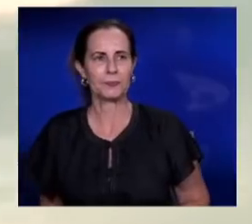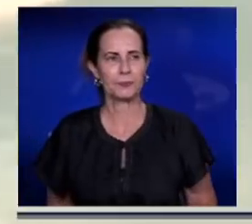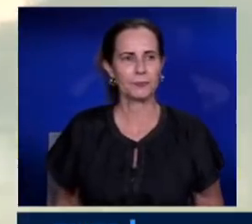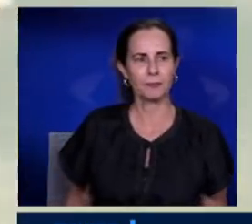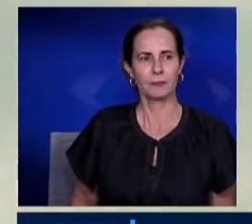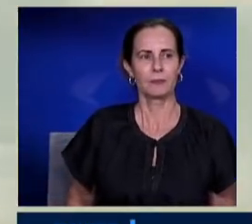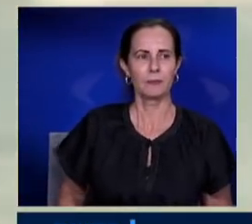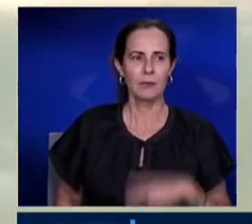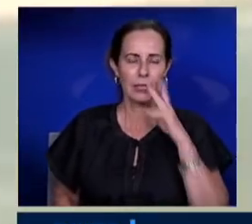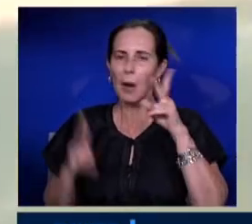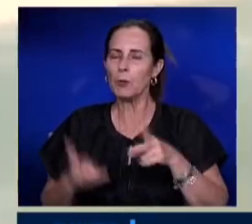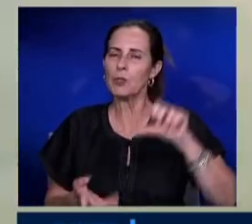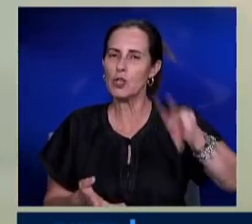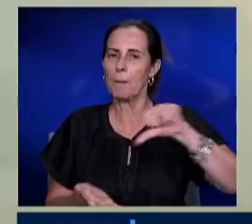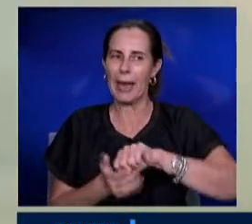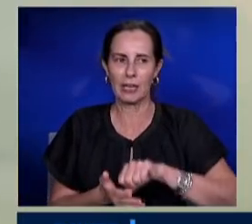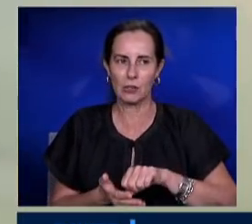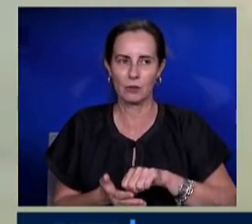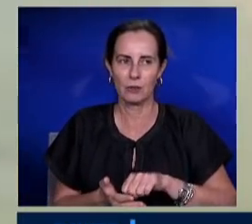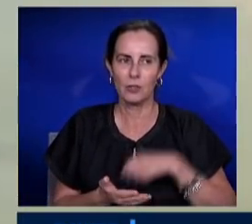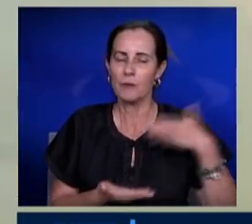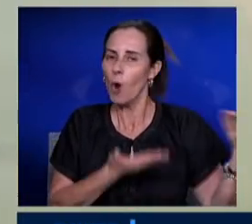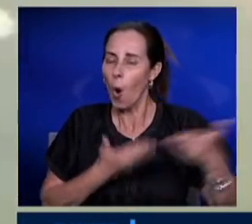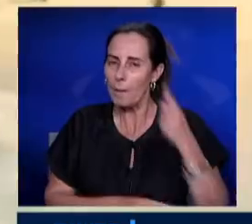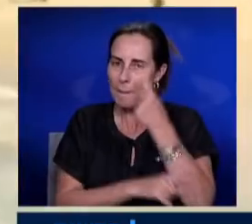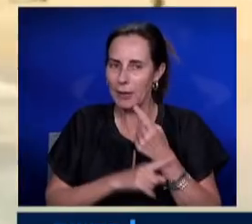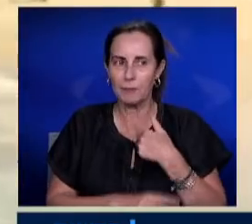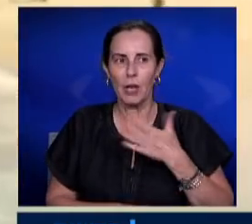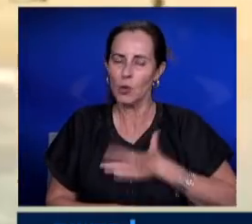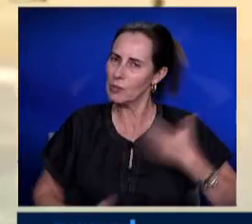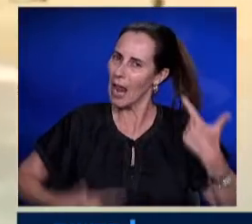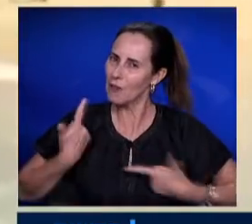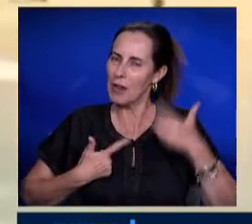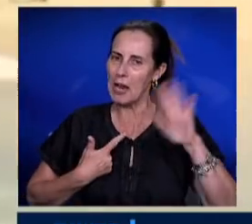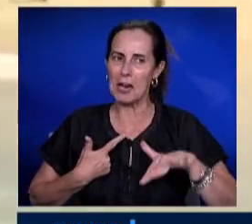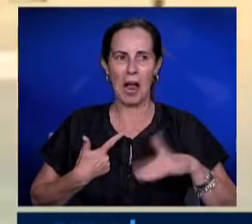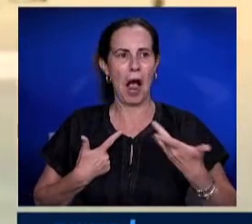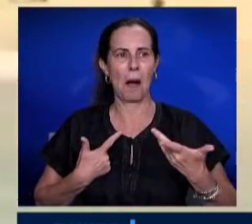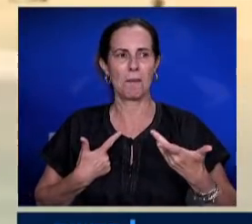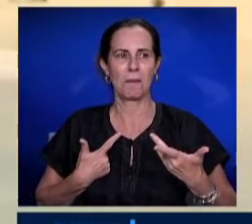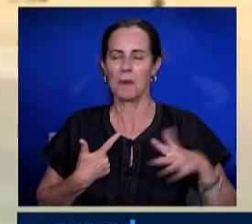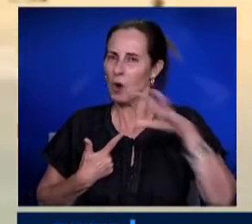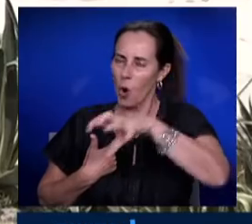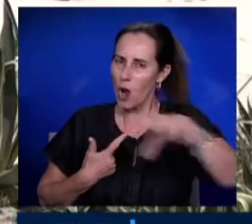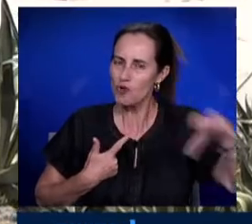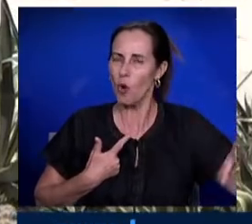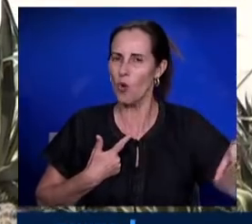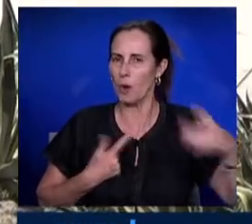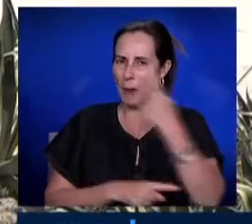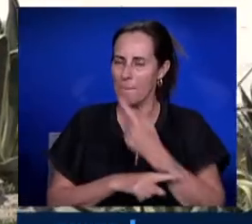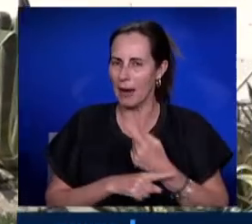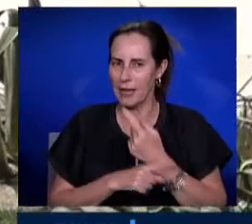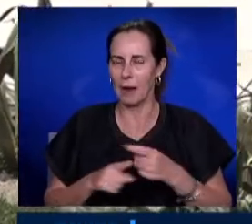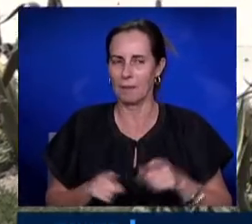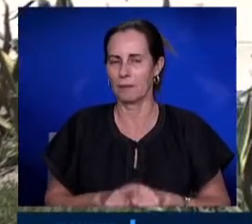תראה כמה פוטנציאל יש בעיר הזאת. כשאני מביא אורחים לבת ים, אני רוצה להשוויץ גם ברמת הנשיא וגם ברמת יוסף וגם בעמידר כמו